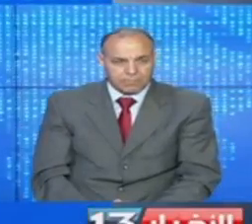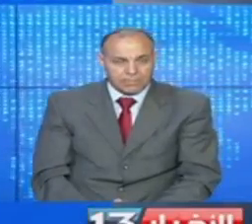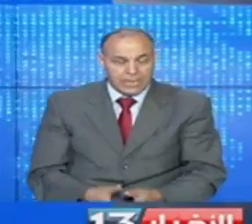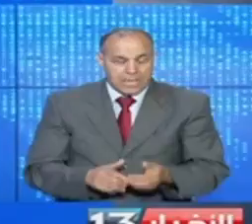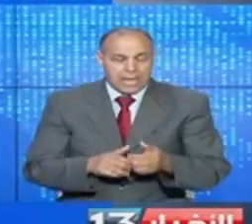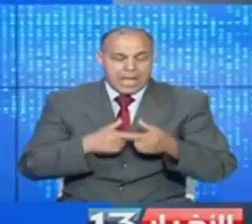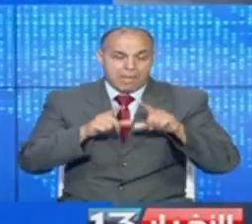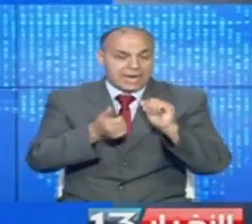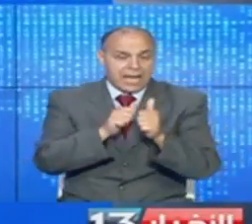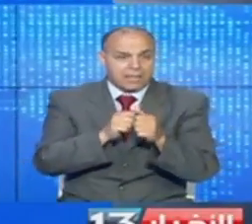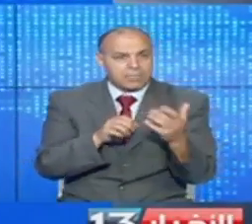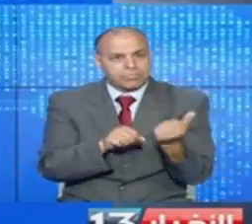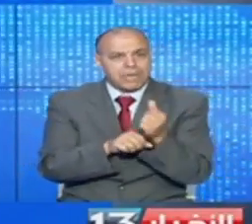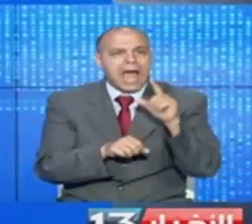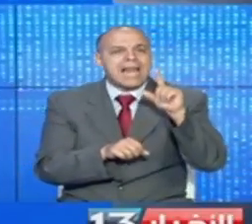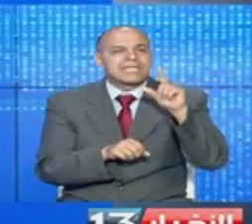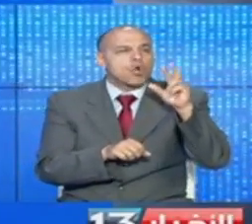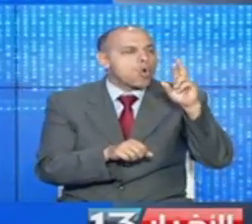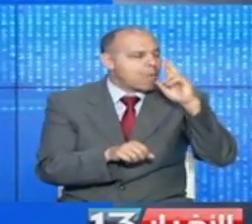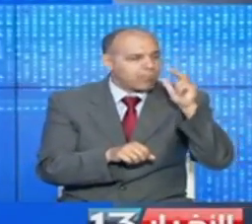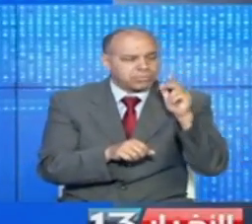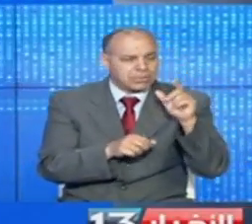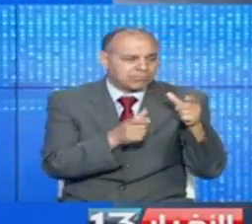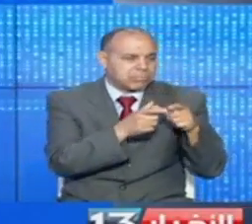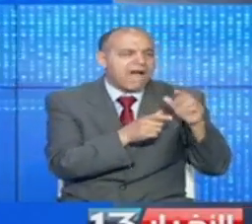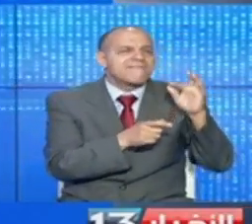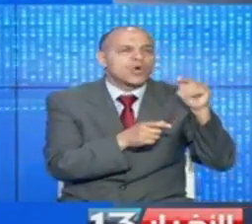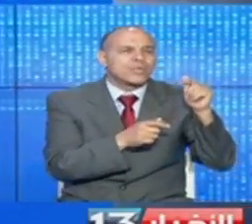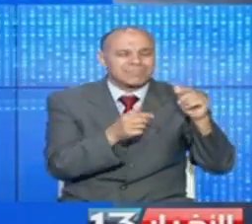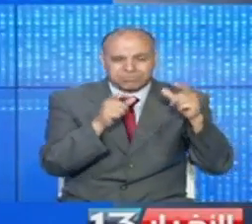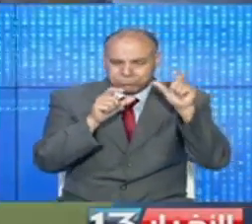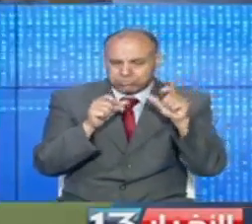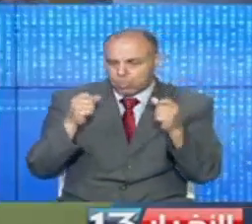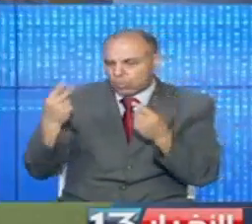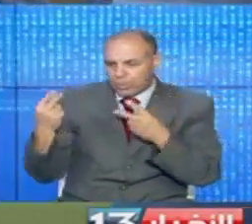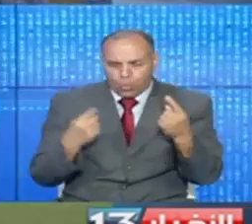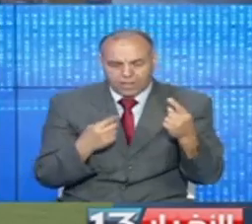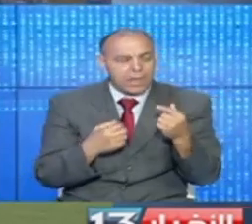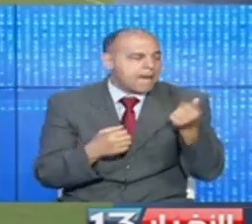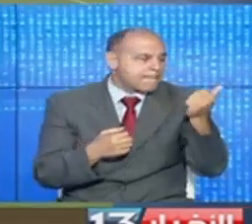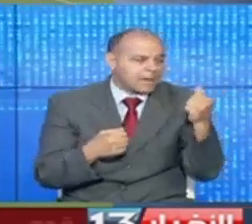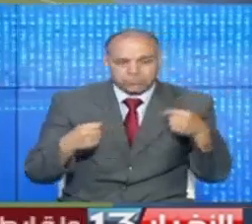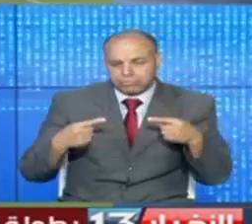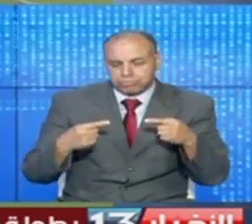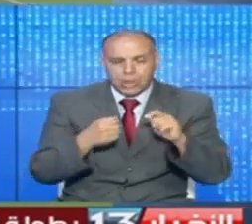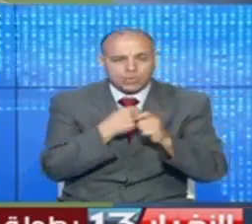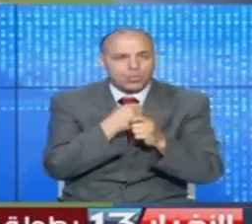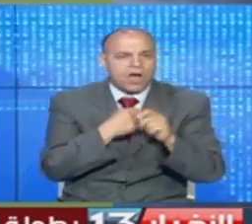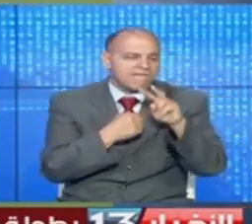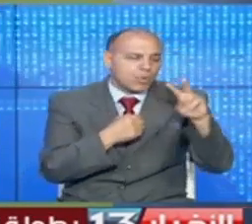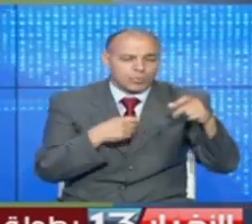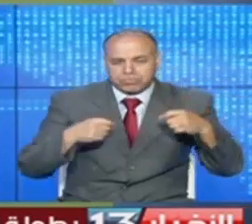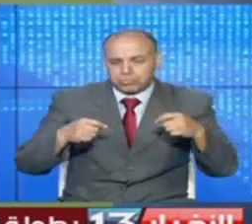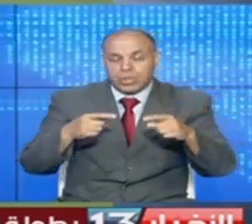في أخبار الرياضة الآن، فاز لازيو روما على ضيفه نادي فيورنتينا بهدفين لهدف في مباراة جرت مساء أمس ضمن الأسبوع